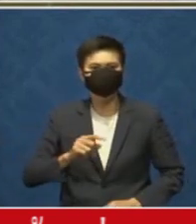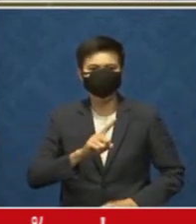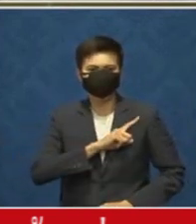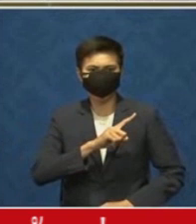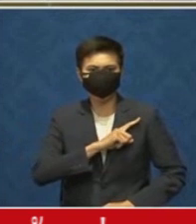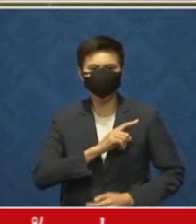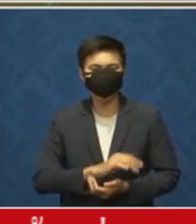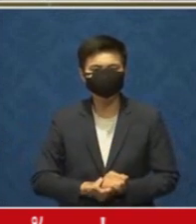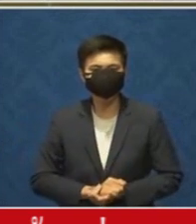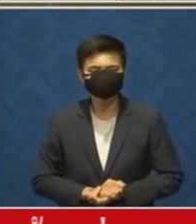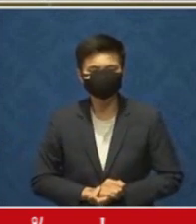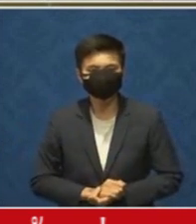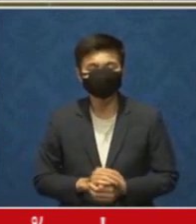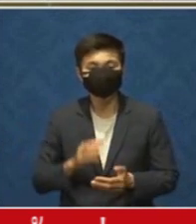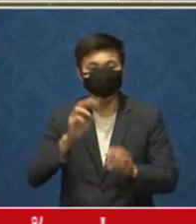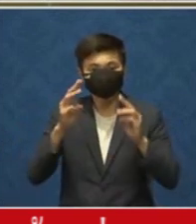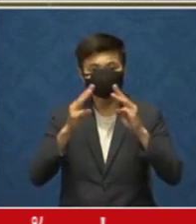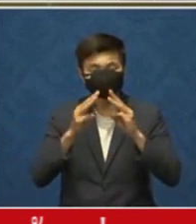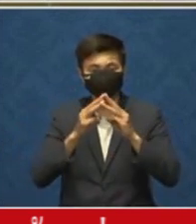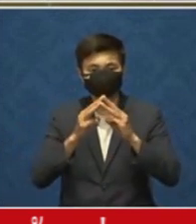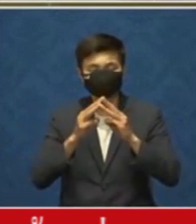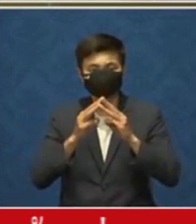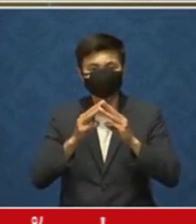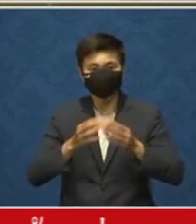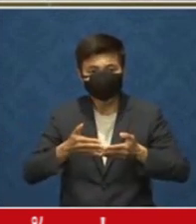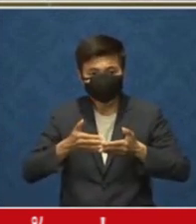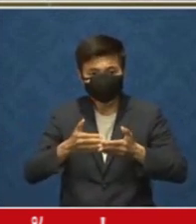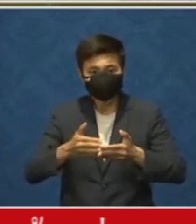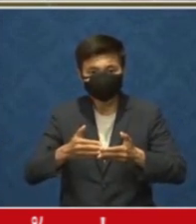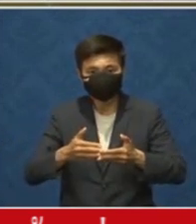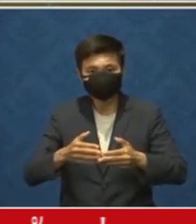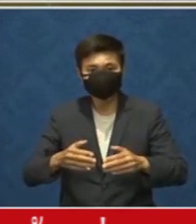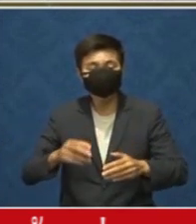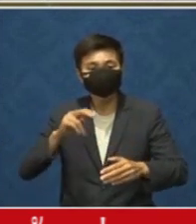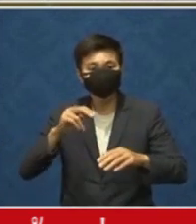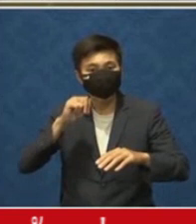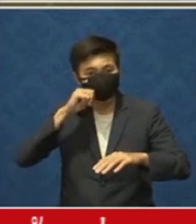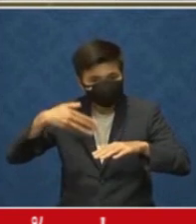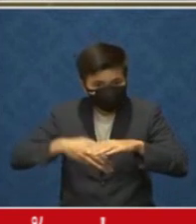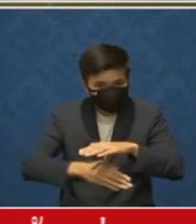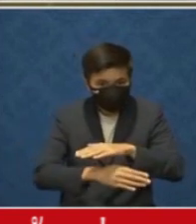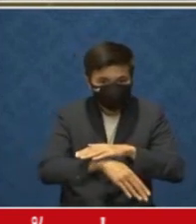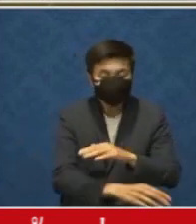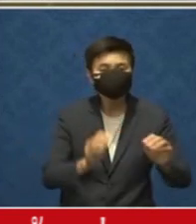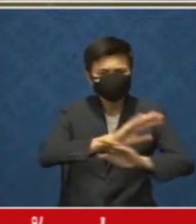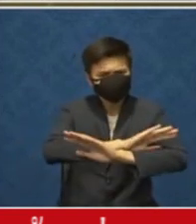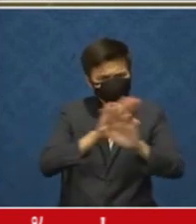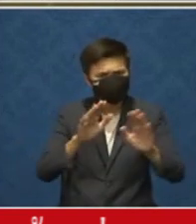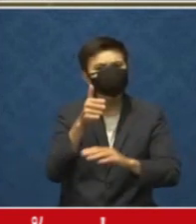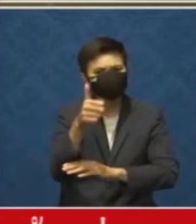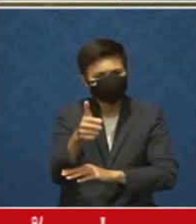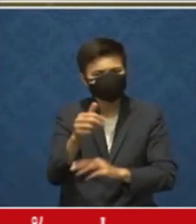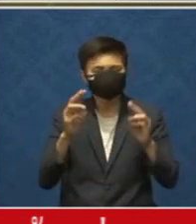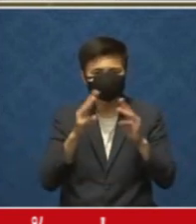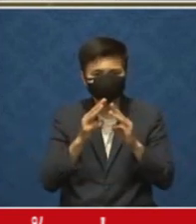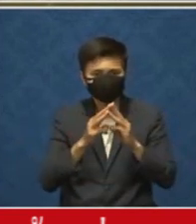ครับสัญญาการจัดซื้อเรือดำน้ำเนี่ยนะครับมันสามารถยกเลิกได้ครับเพราะว่าในสัญญาเนี่ย